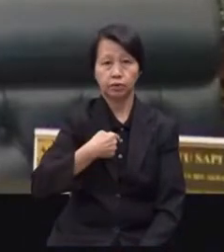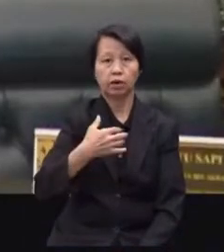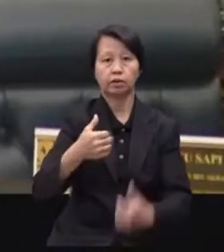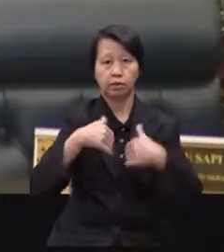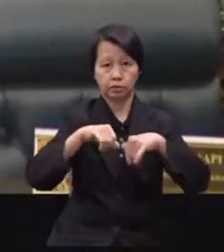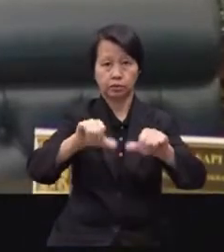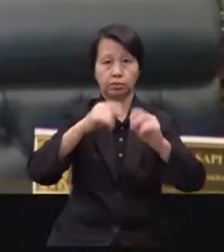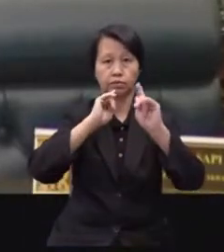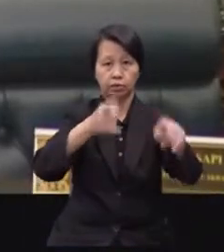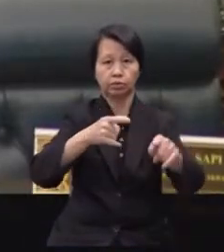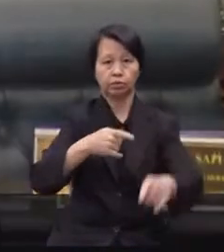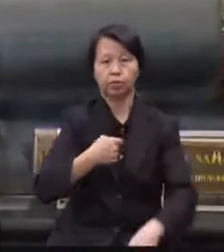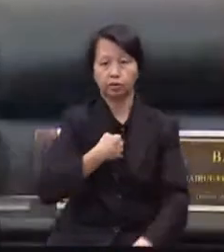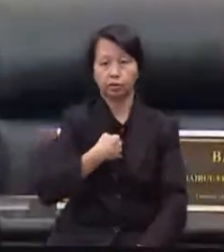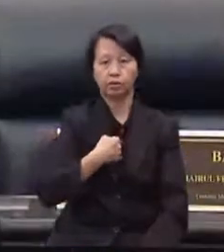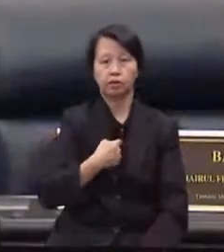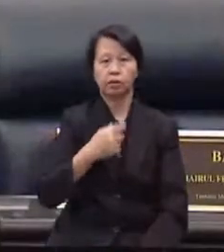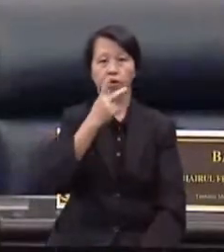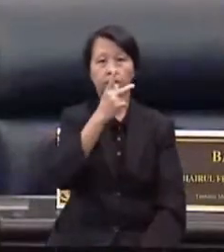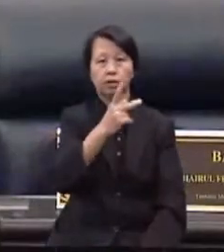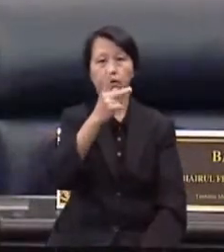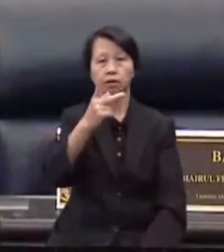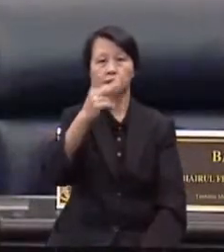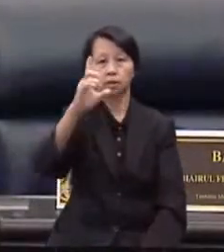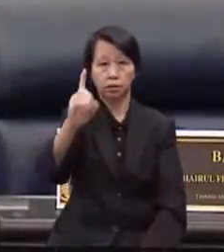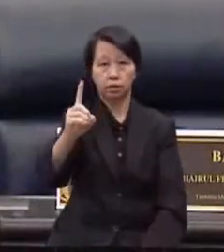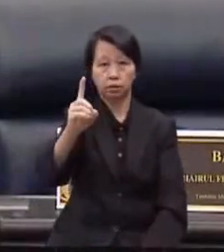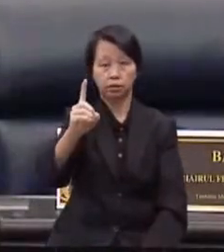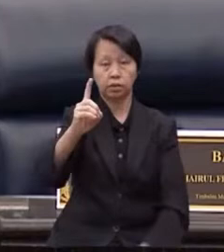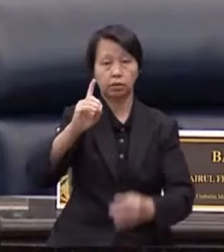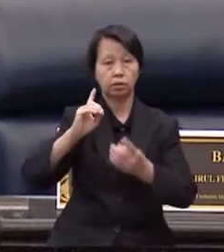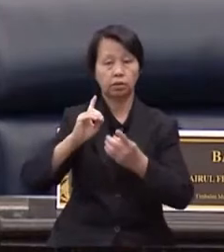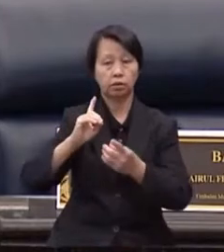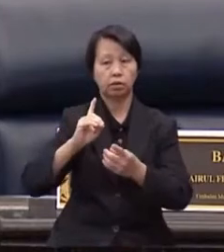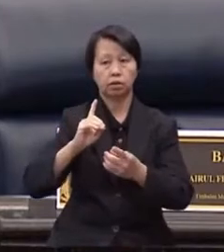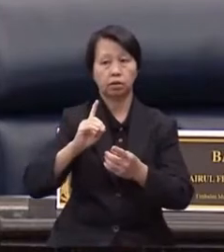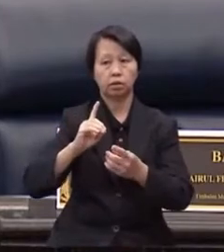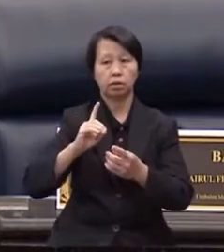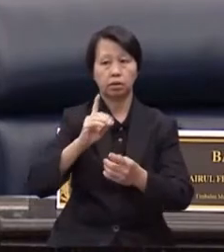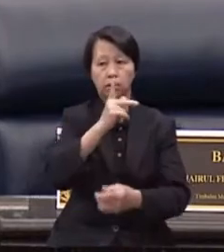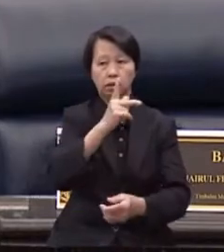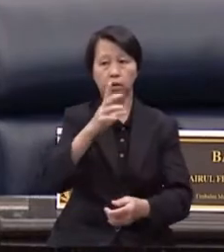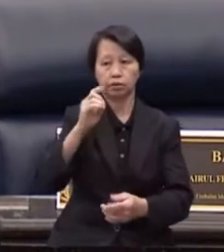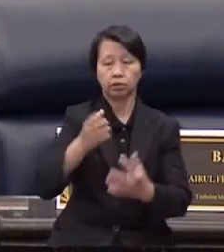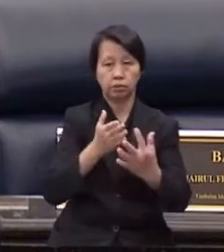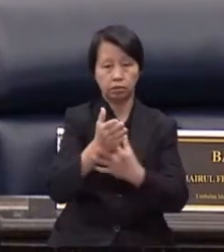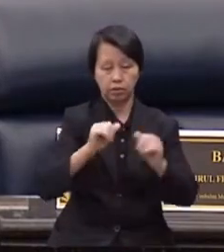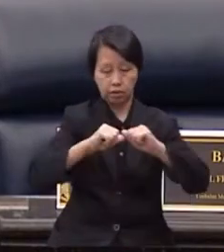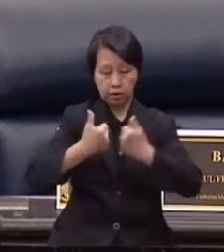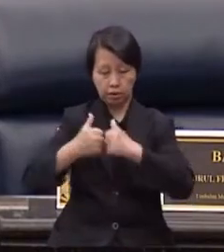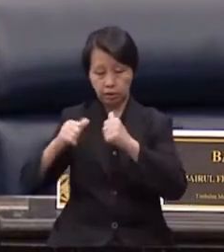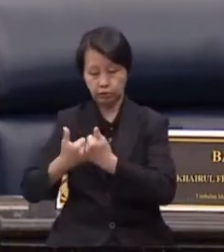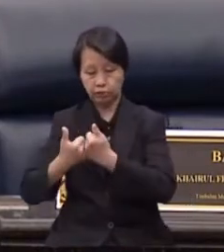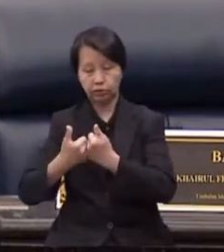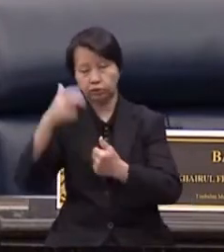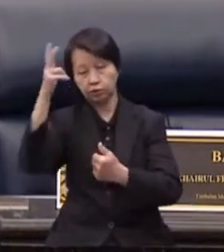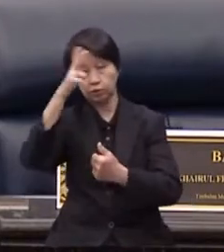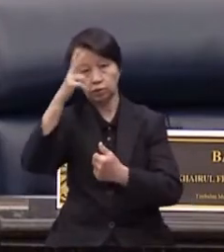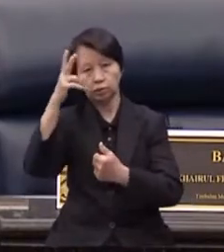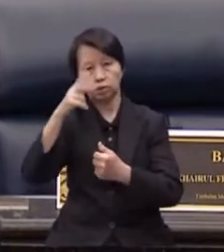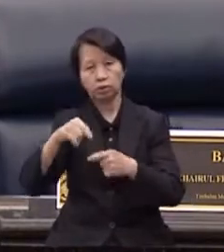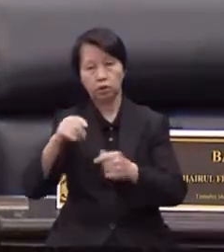teruskan jawaban saya Kementerian komunikasi dan digital menaruh si Agency Malaysia digital ekonomi